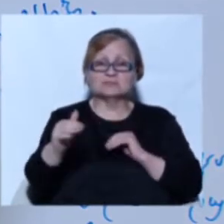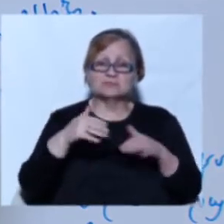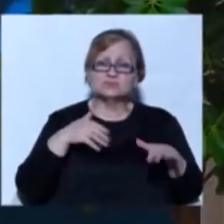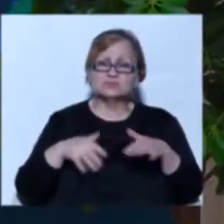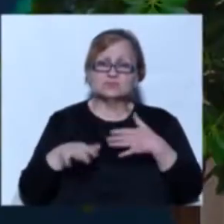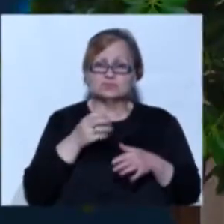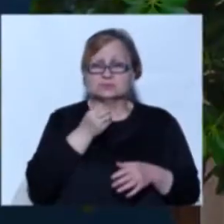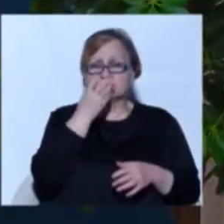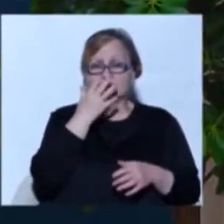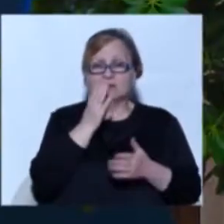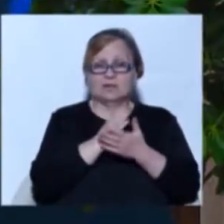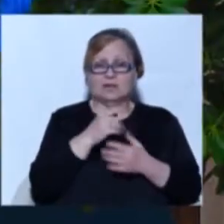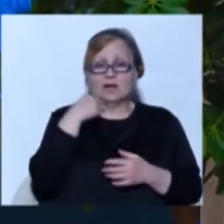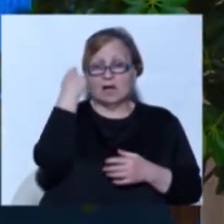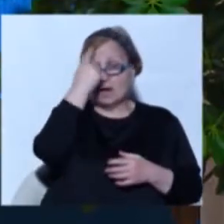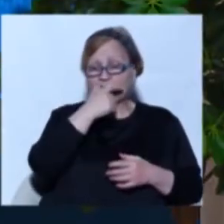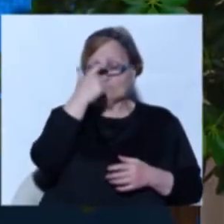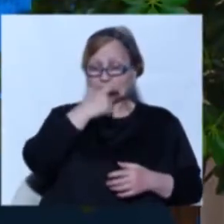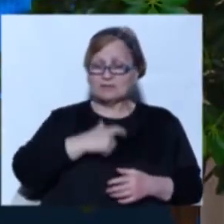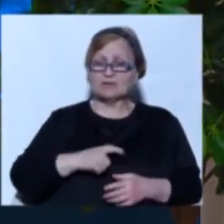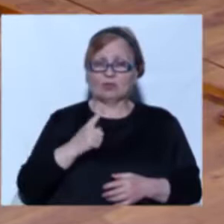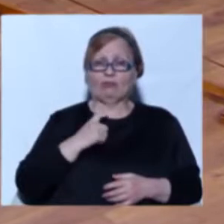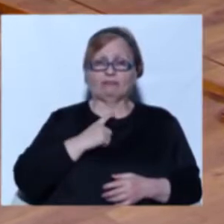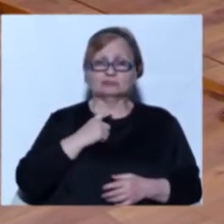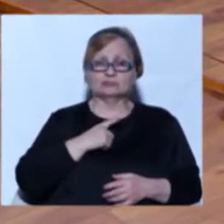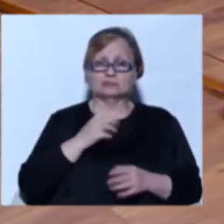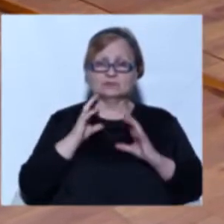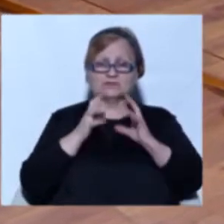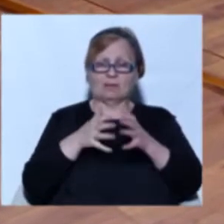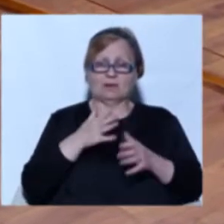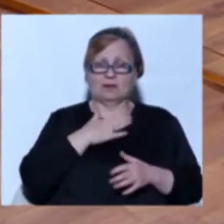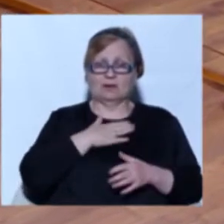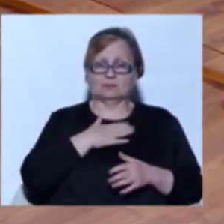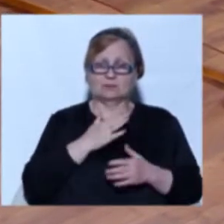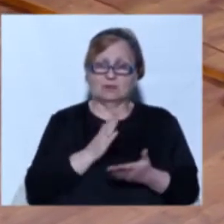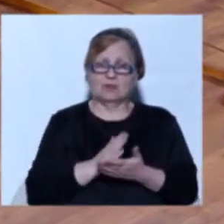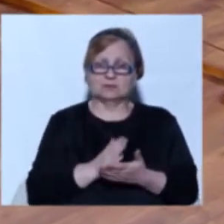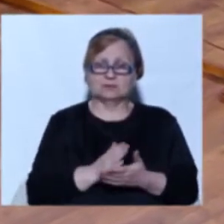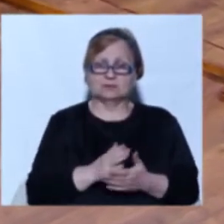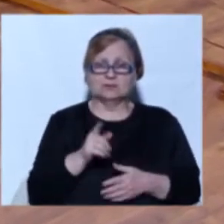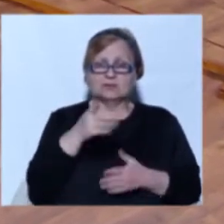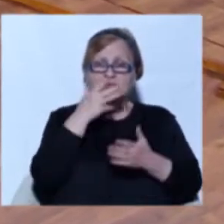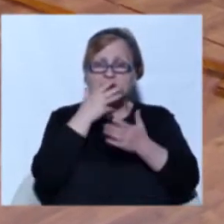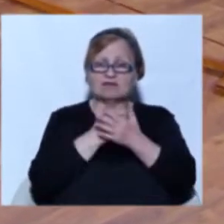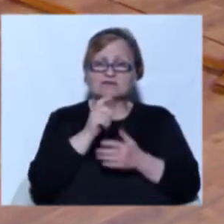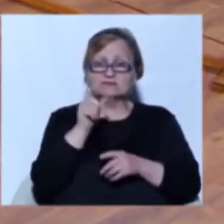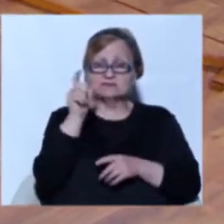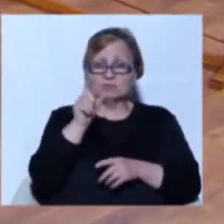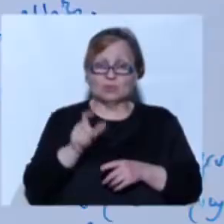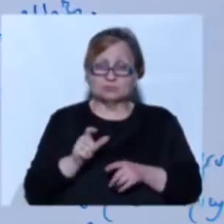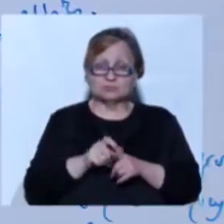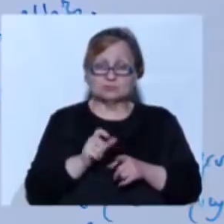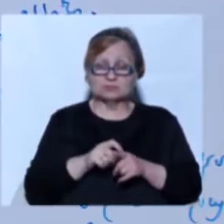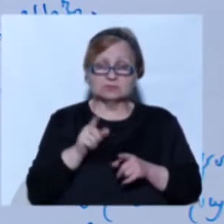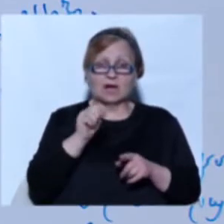არსებობდა პიროვნული, კერძო ადამიანური სამყაროც. დიახ, თავისი პოეტური სიტყვით, ანა